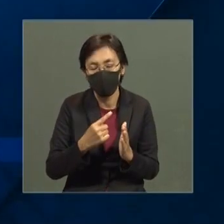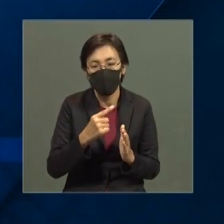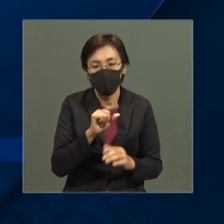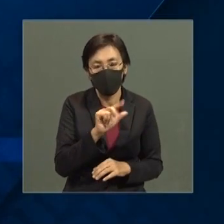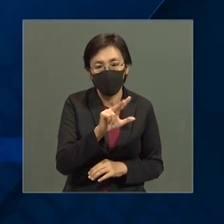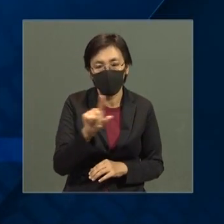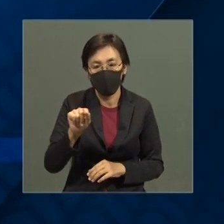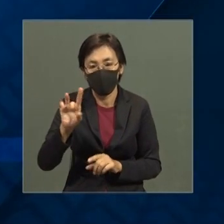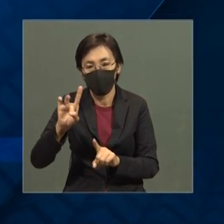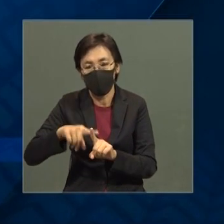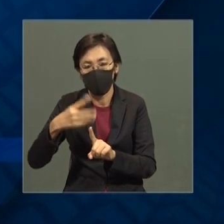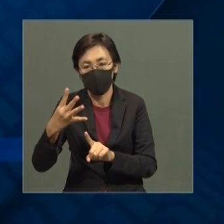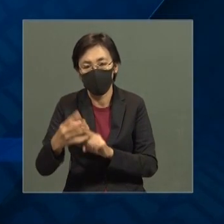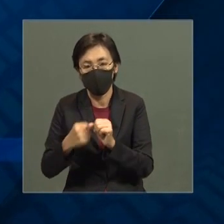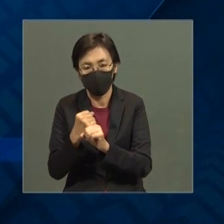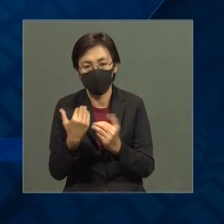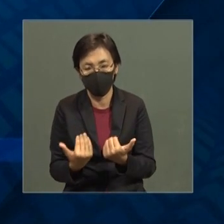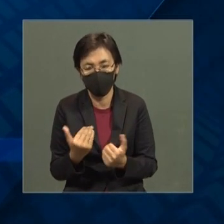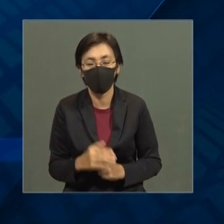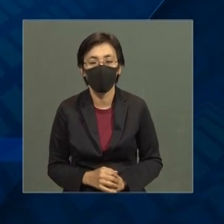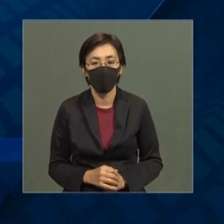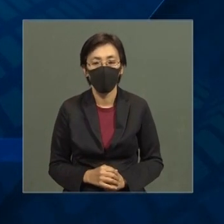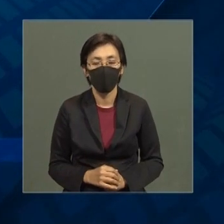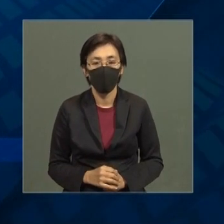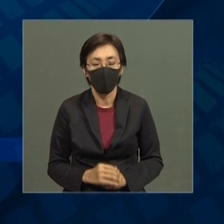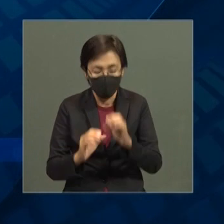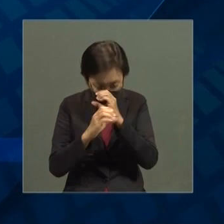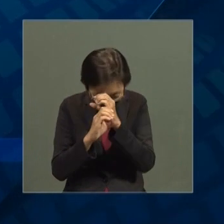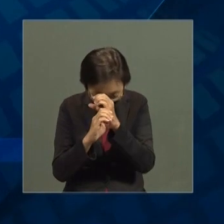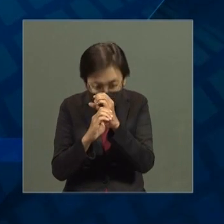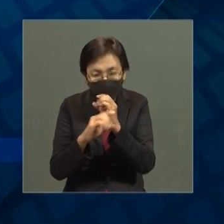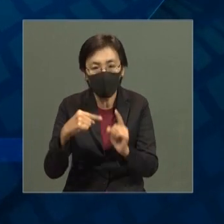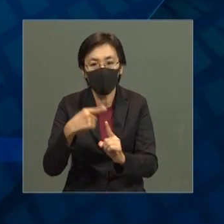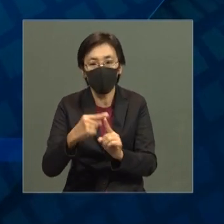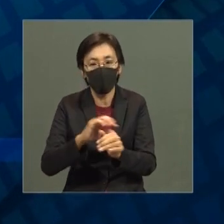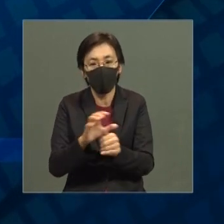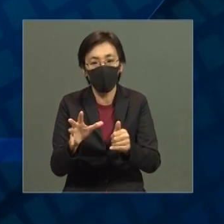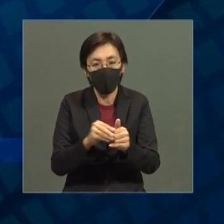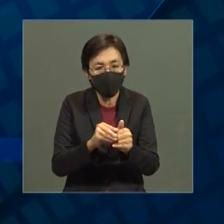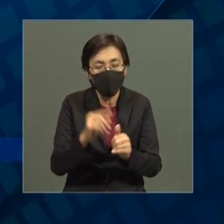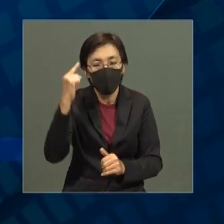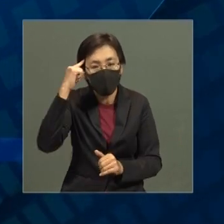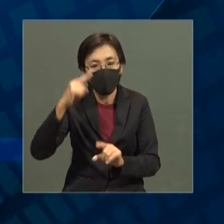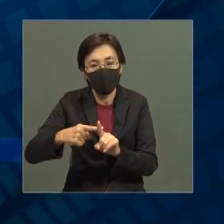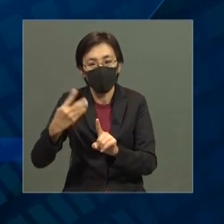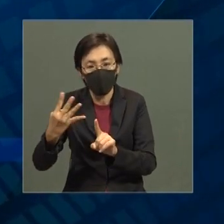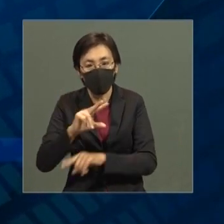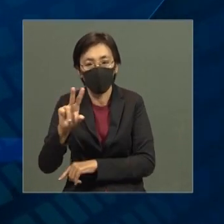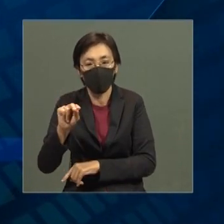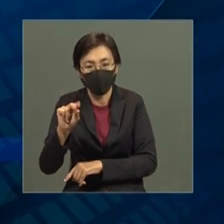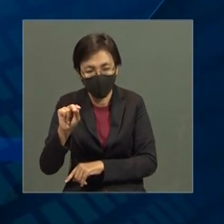30คนจุดเริ่มต้นมาจากผู้ติดเชื้อรายแรกค่ะเป็นหญิงวัย 73ปีแอดมิดเมื่อวันที่ 22เมษายน